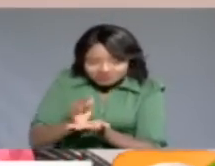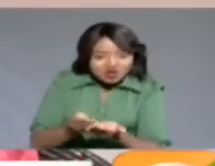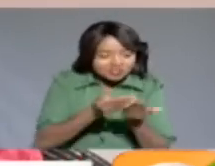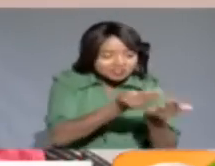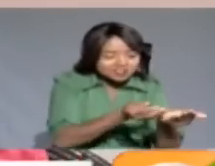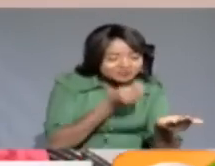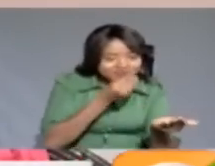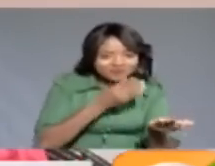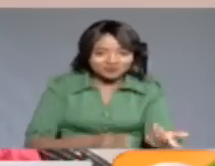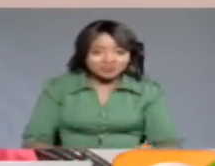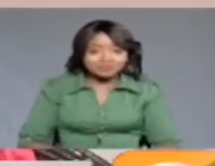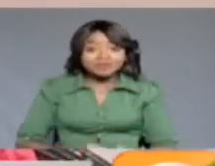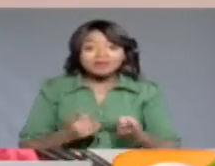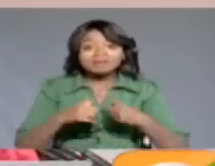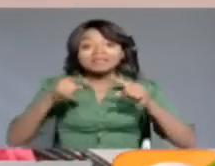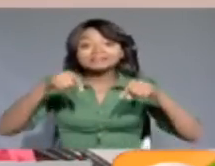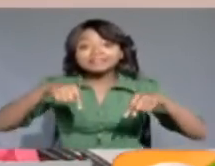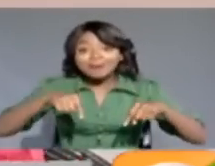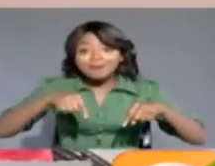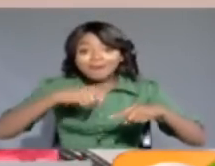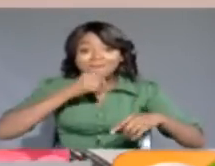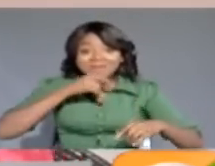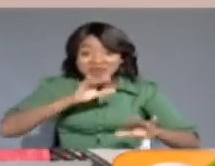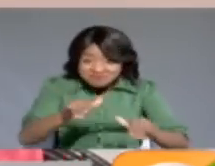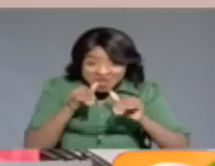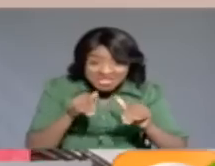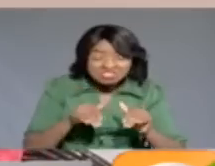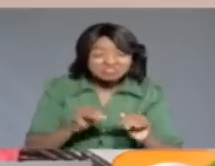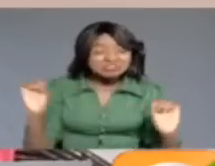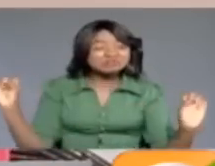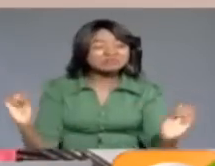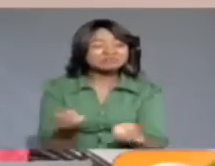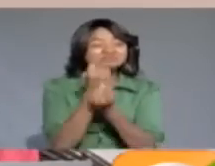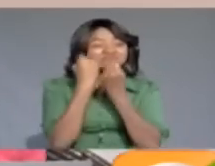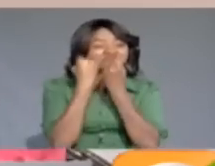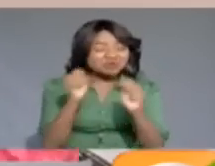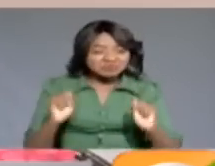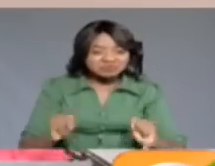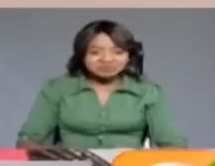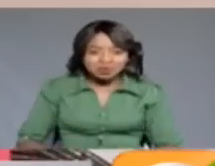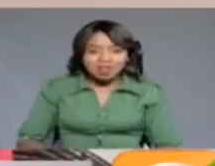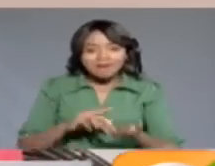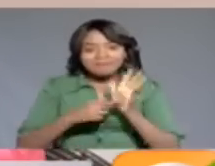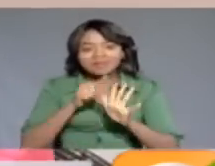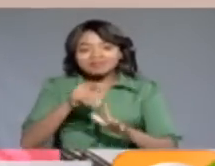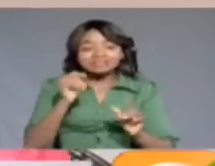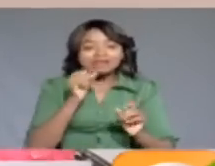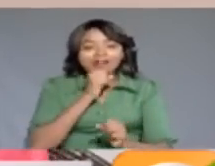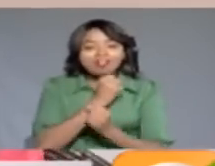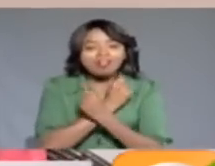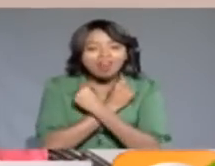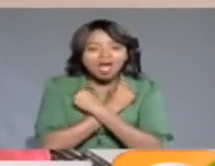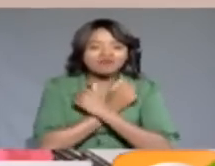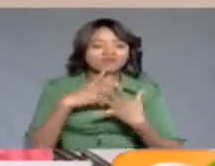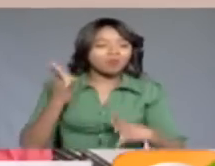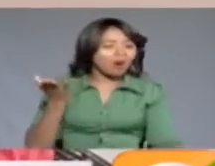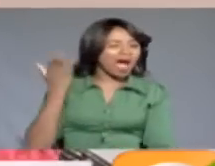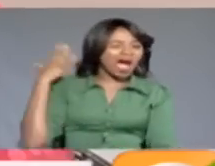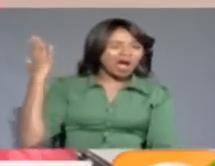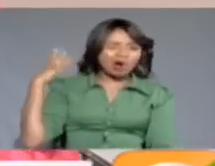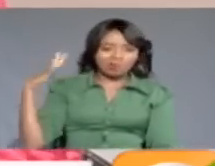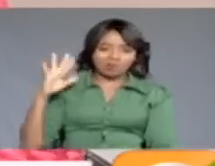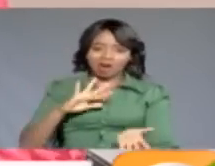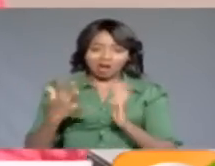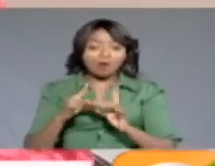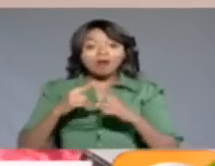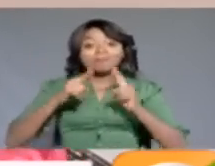mabwana wa sasa atangojea mke atoke kazini, hawezi kungojea mke atoke kazini. Hayo ni mapenzi ya wale watu wa zamani. Lakini sasa